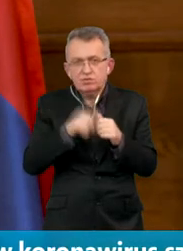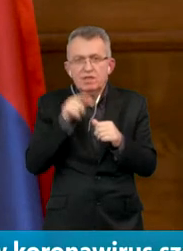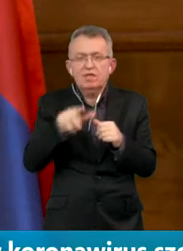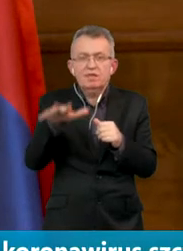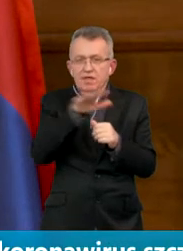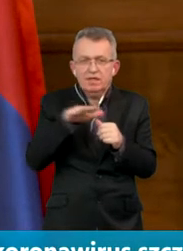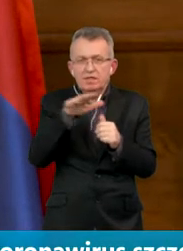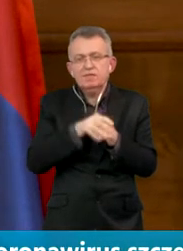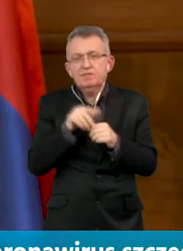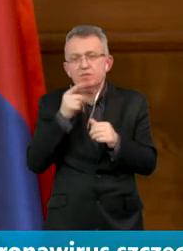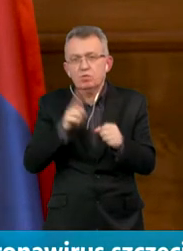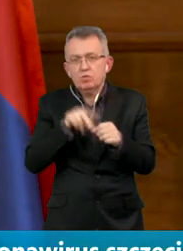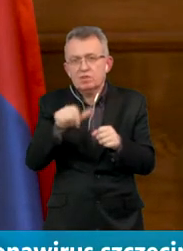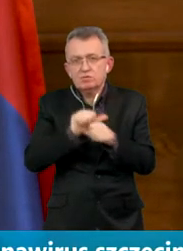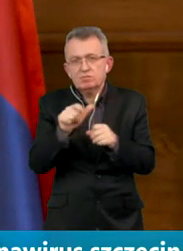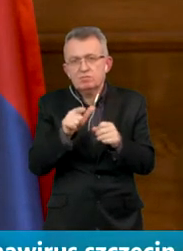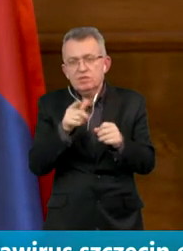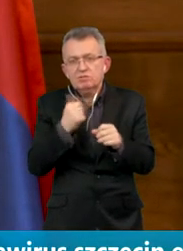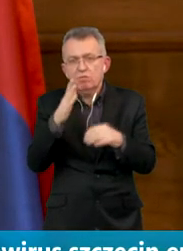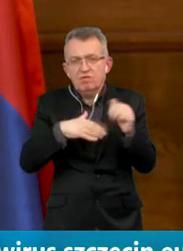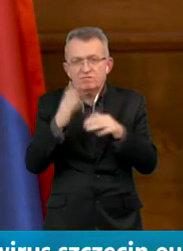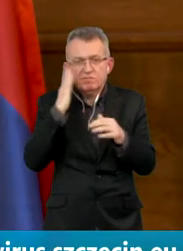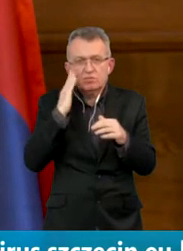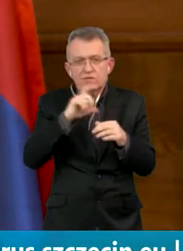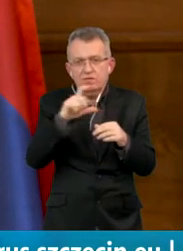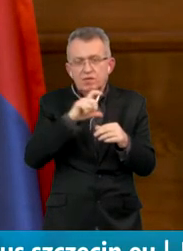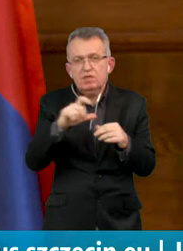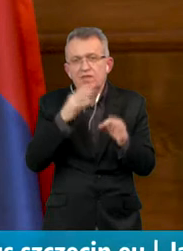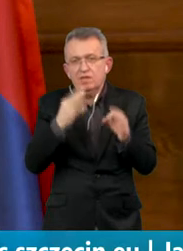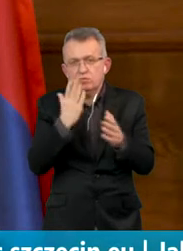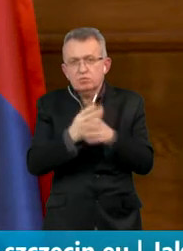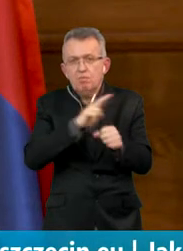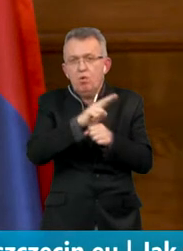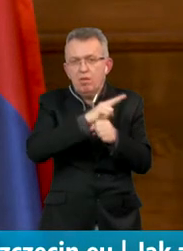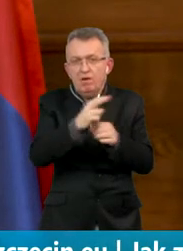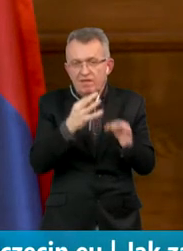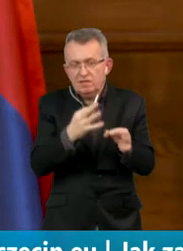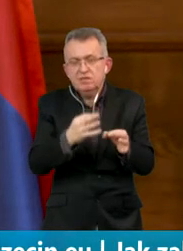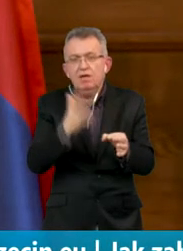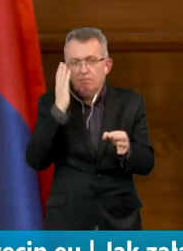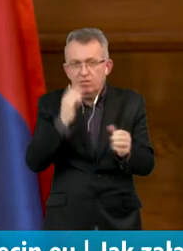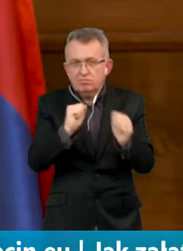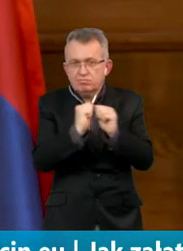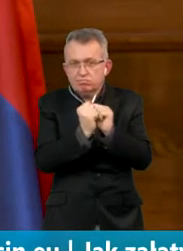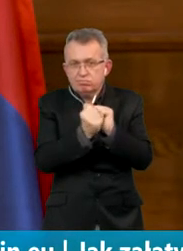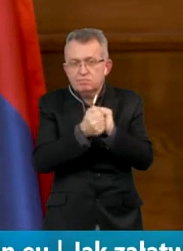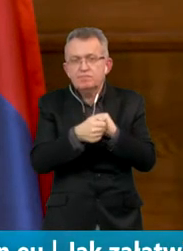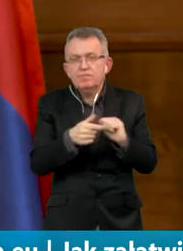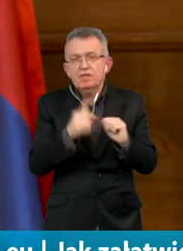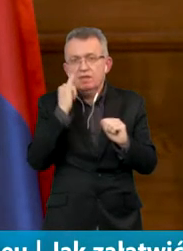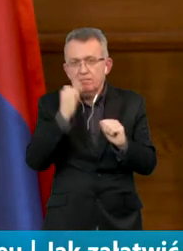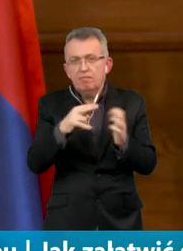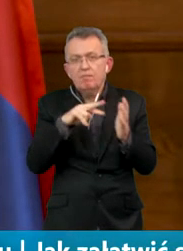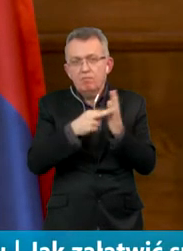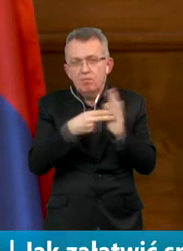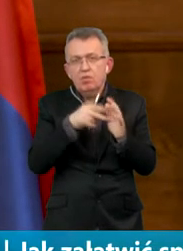tereny, które są przewidziane pod budownictwo mieszkaniowe, które są dzisiaj szczerymi polami, będą powoli przekształcane i